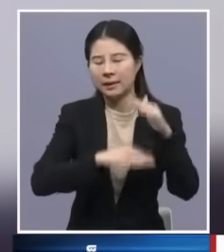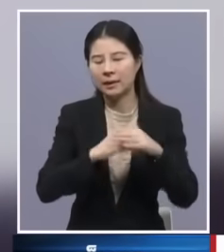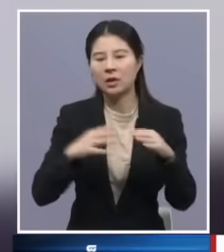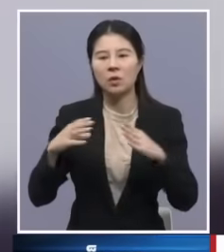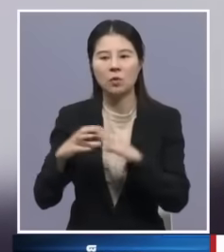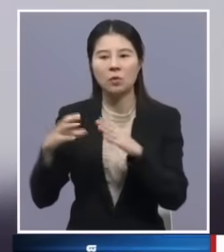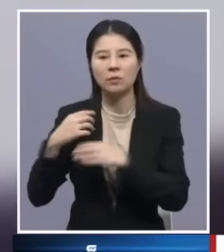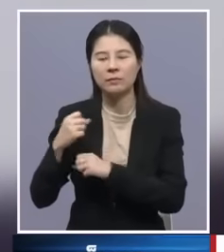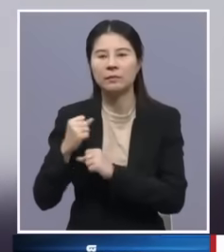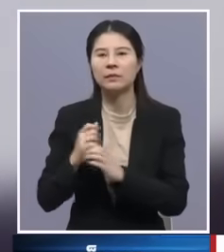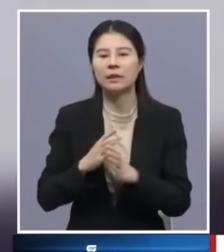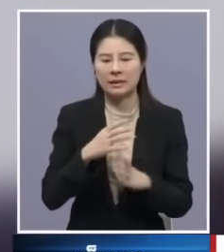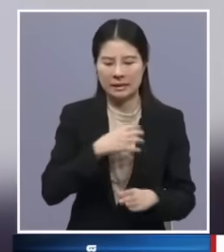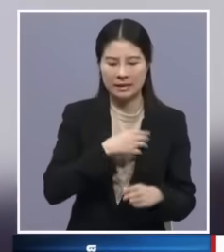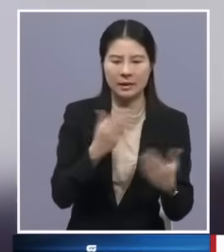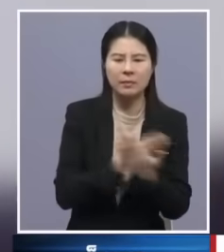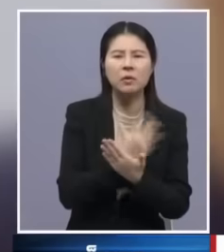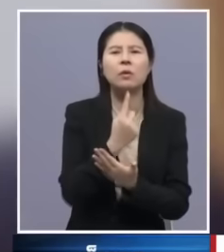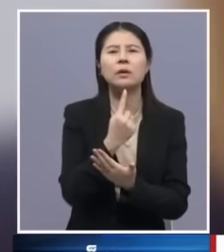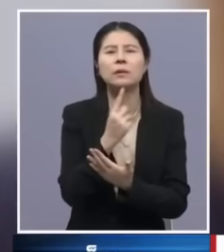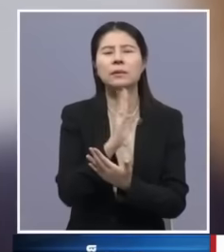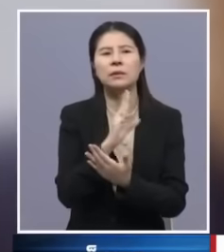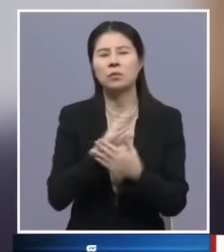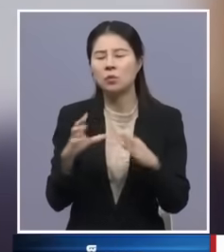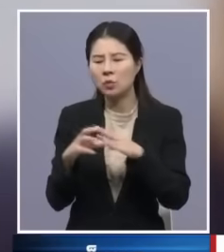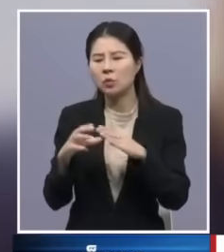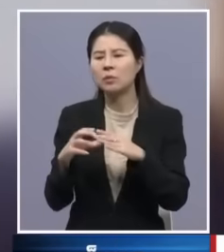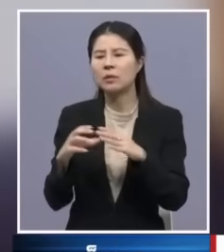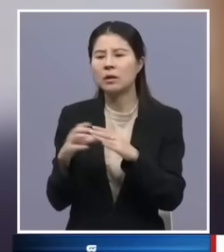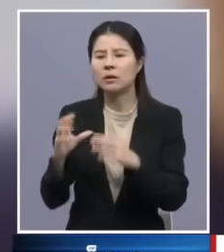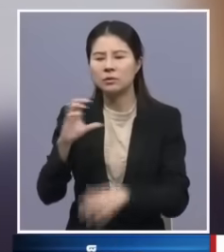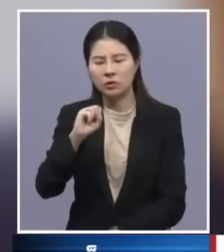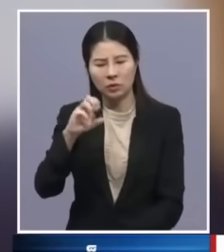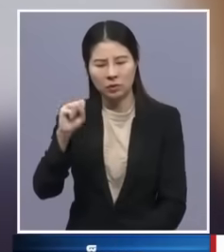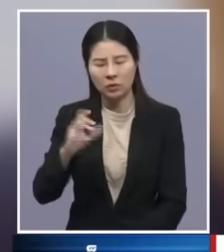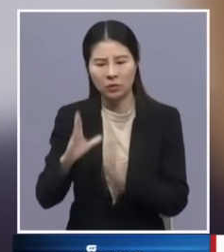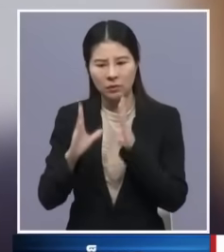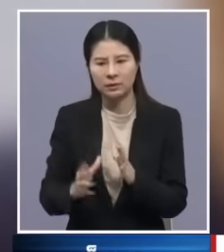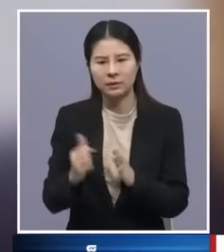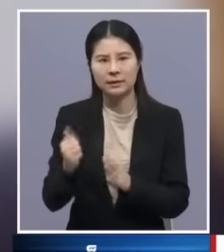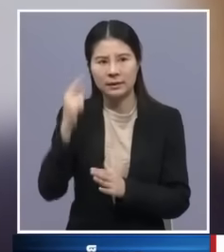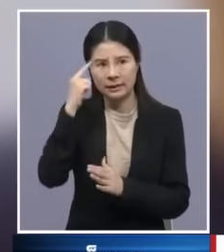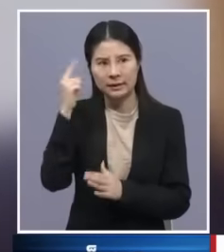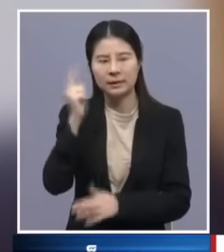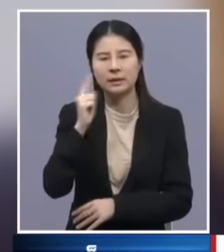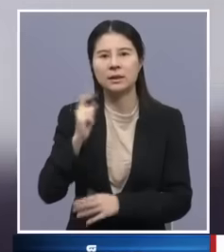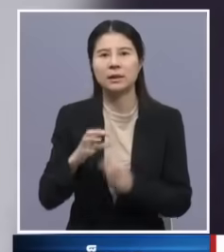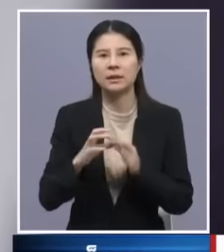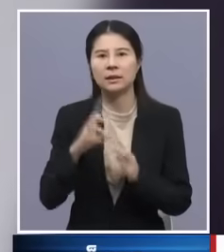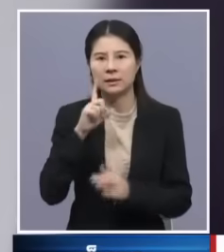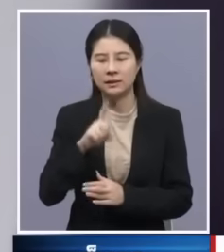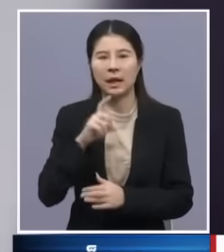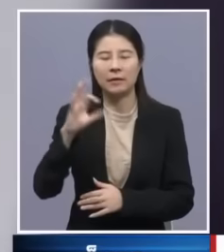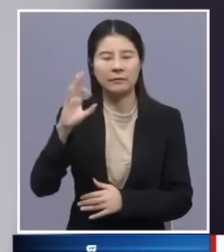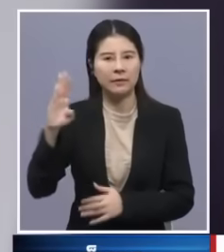์แต่เปลี่ยนคนเดียวก็ไม่ได้คนอื่นๆในพรรคจะพร้อมเปลี่ยนไปด้วยไหมอีกนะฮะก็เป็นงานใหญ่ของประชาธิปัตย์นะครับเราก็ถามคุณผู้ชมใน